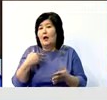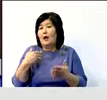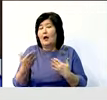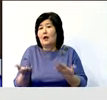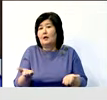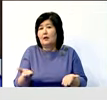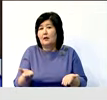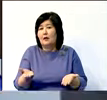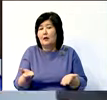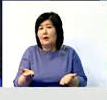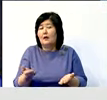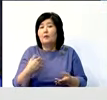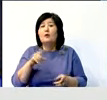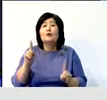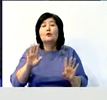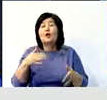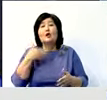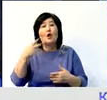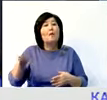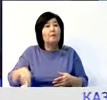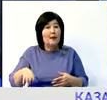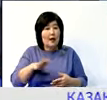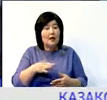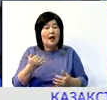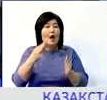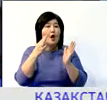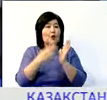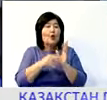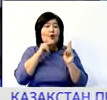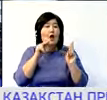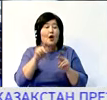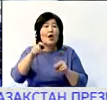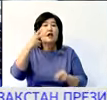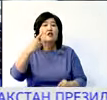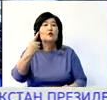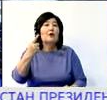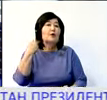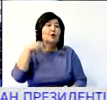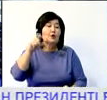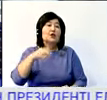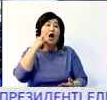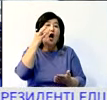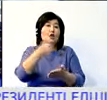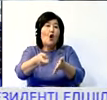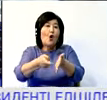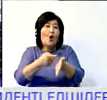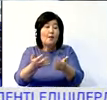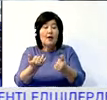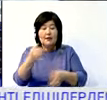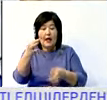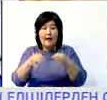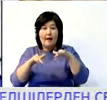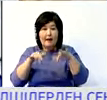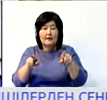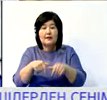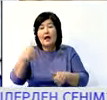Ақылдасам не істесем де осы кісіден сұраймын. Жалпы бүгінге дейін 90 куәгер мен 21 сотталушыдан жауап алынды. Енді осы іс бойынша тараптар